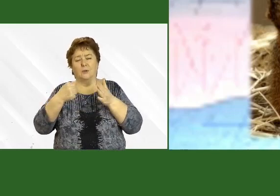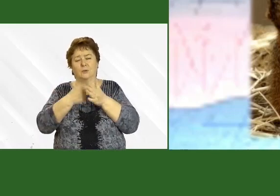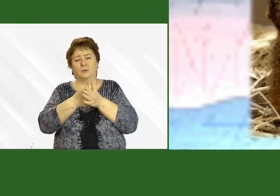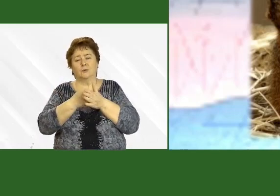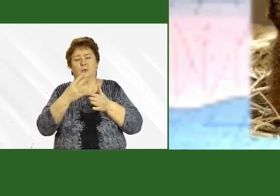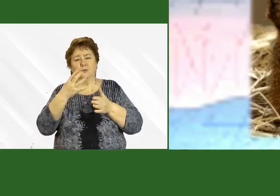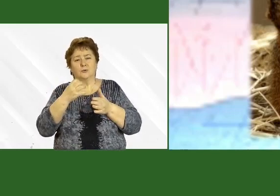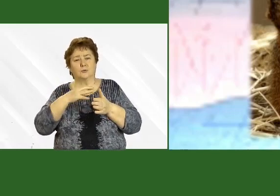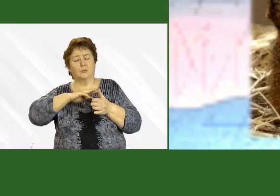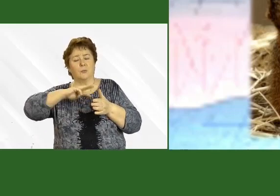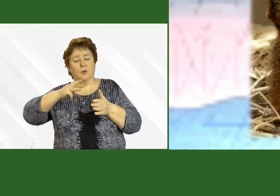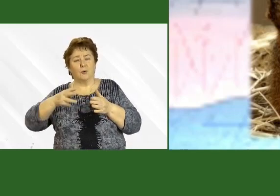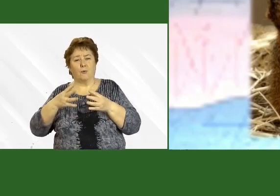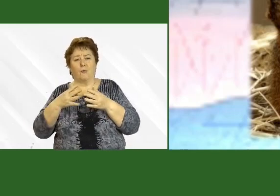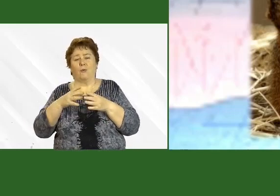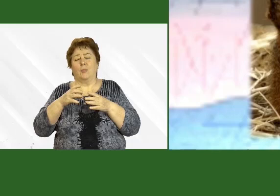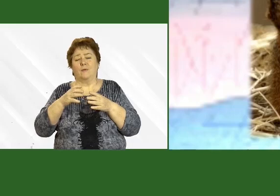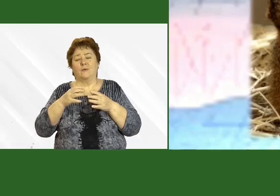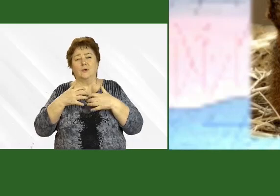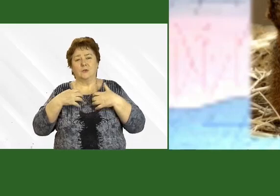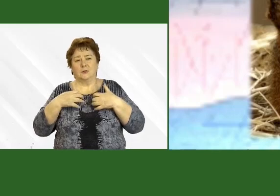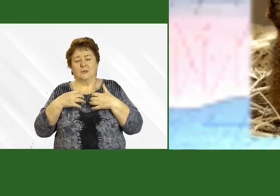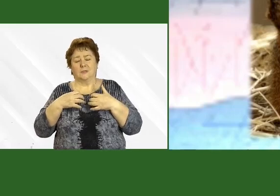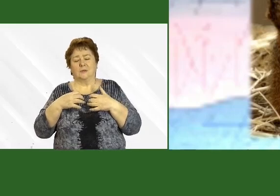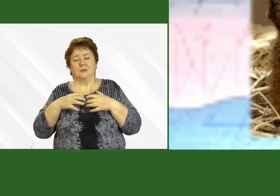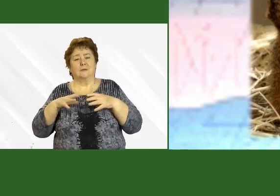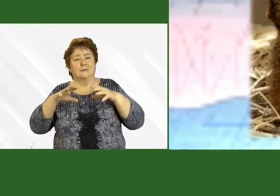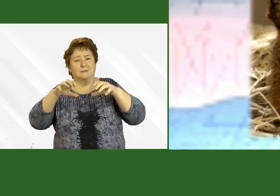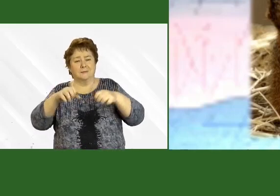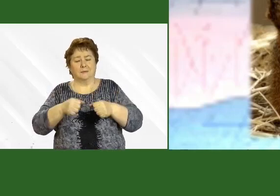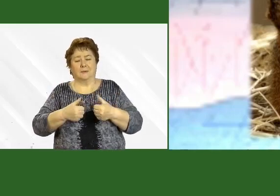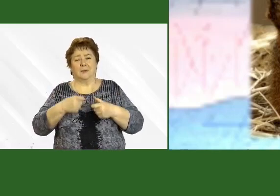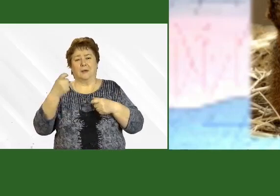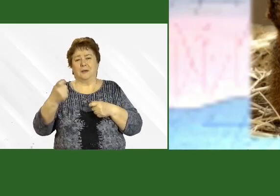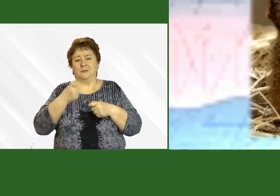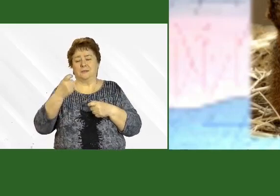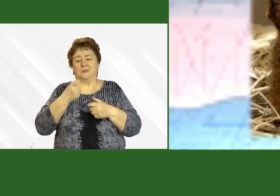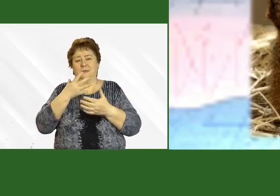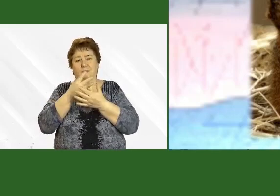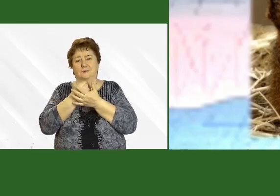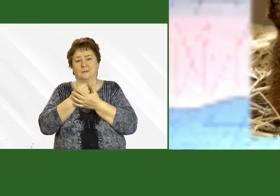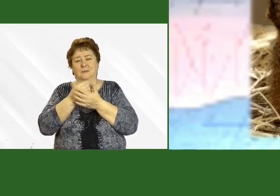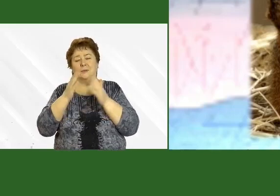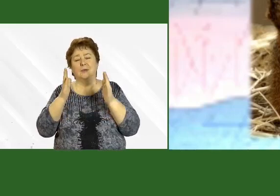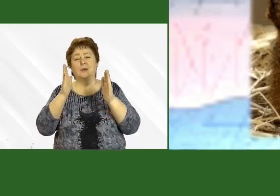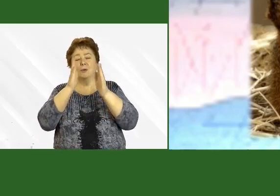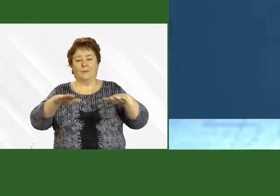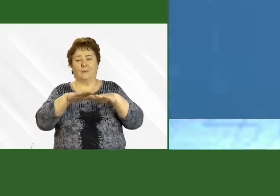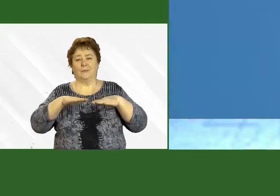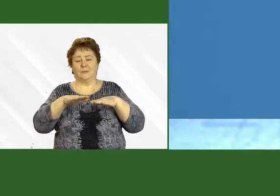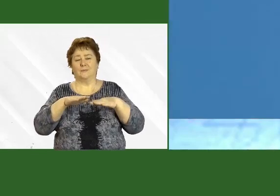особей являются истинными властителями этой природной зоны